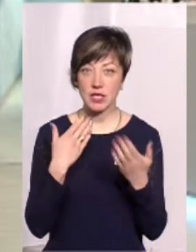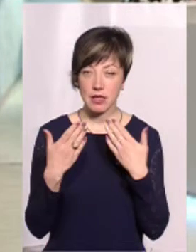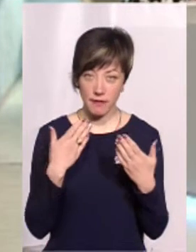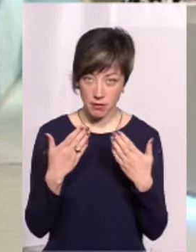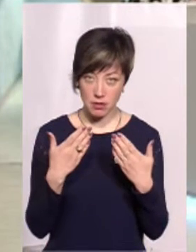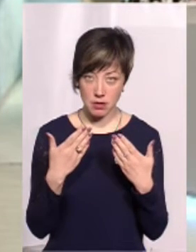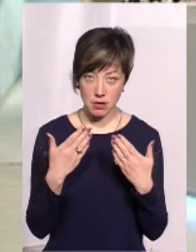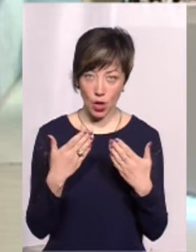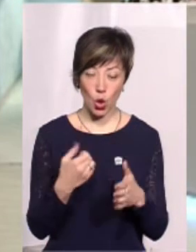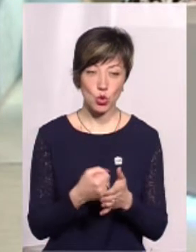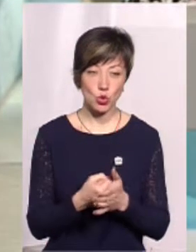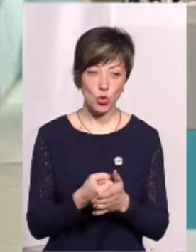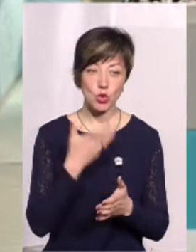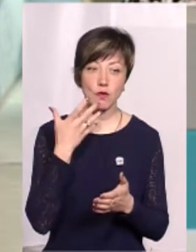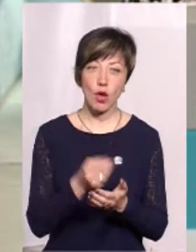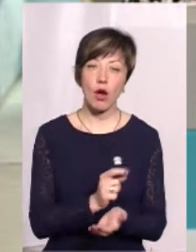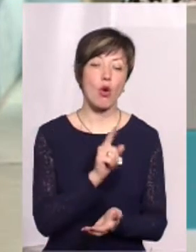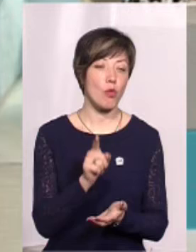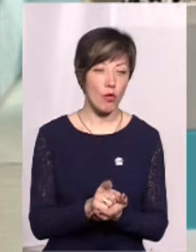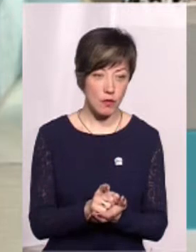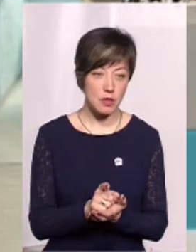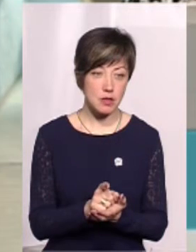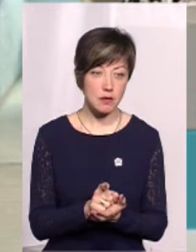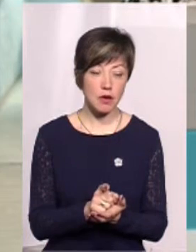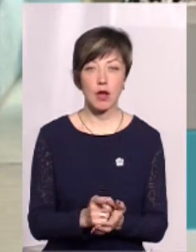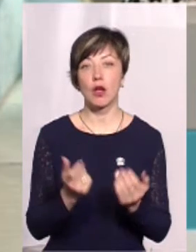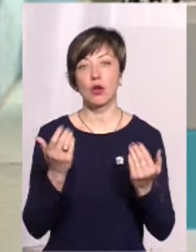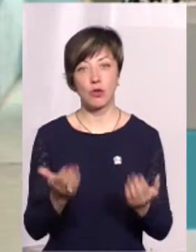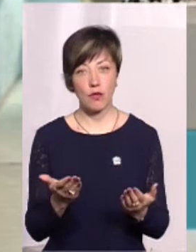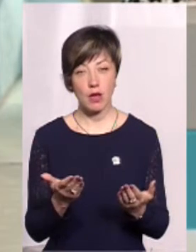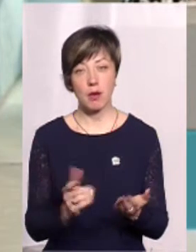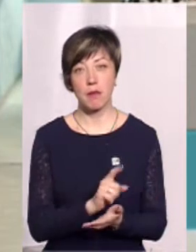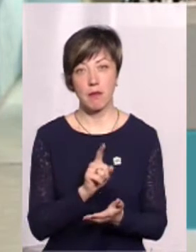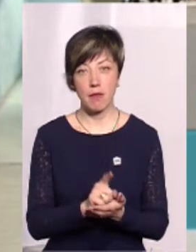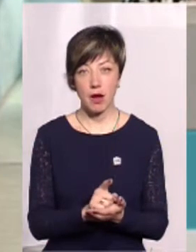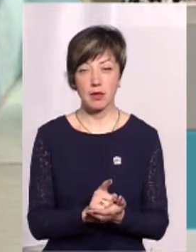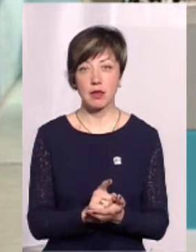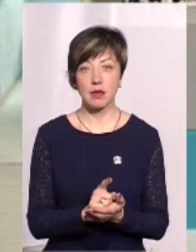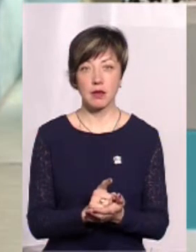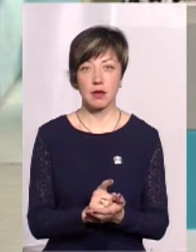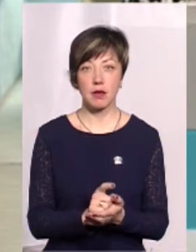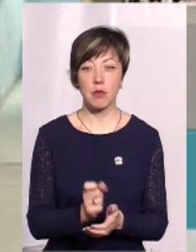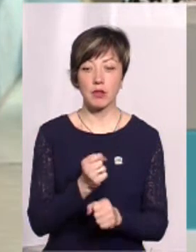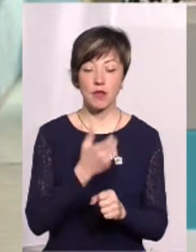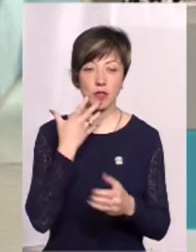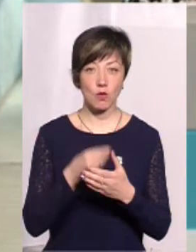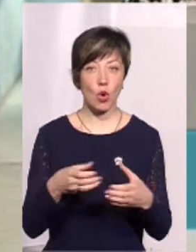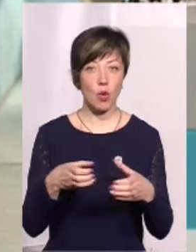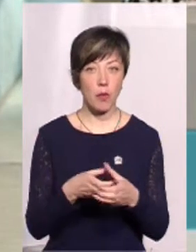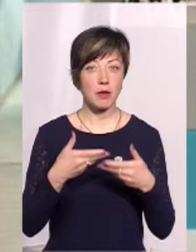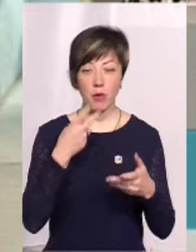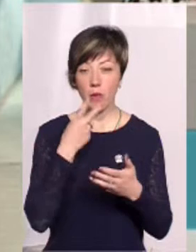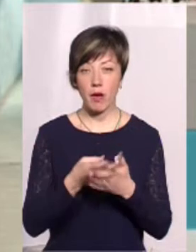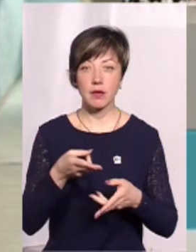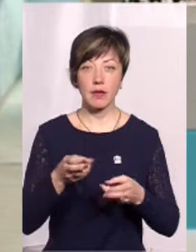ставитесь до своїх обов'язків, то ви маєте відпрацювати на свою громаду. І ми бачимо, там,